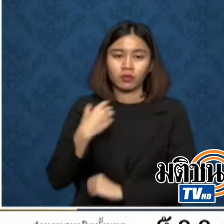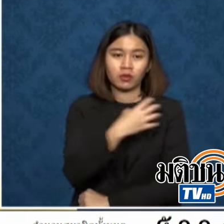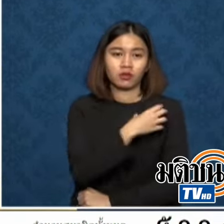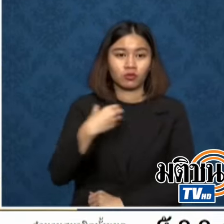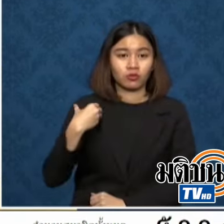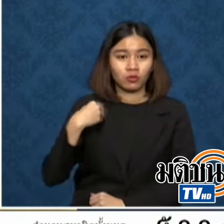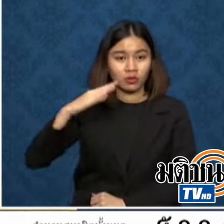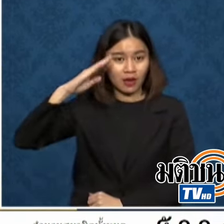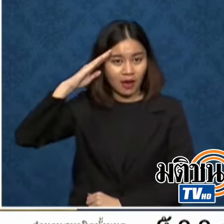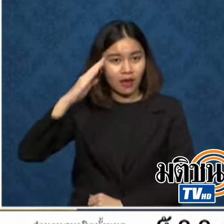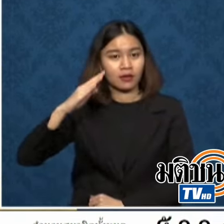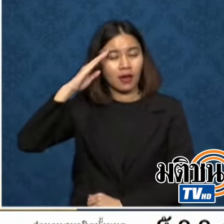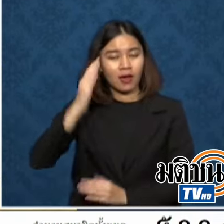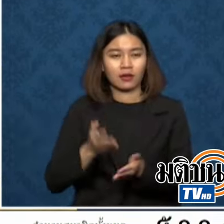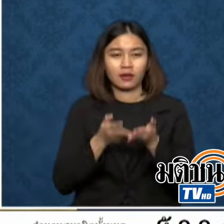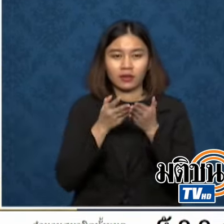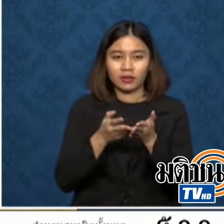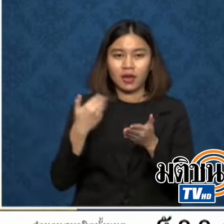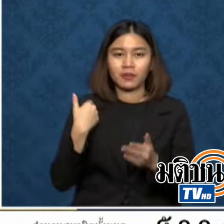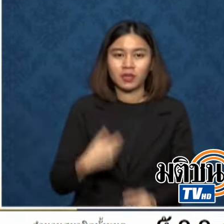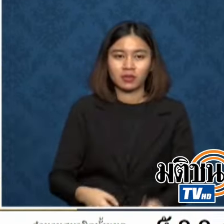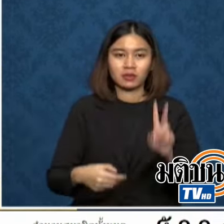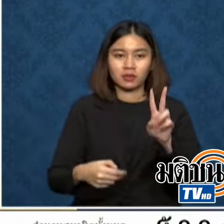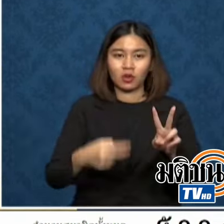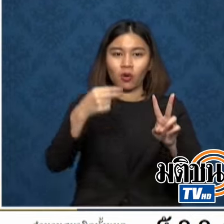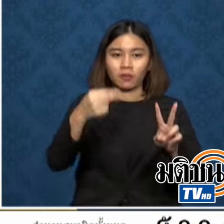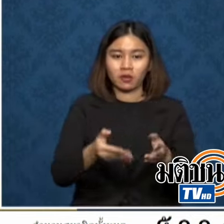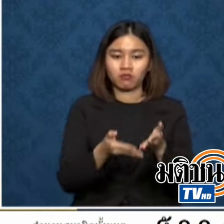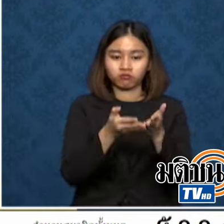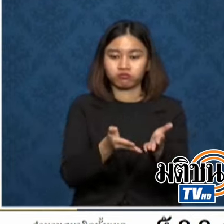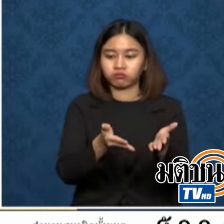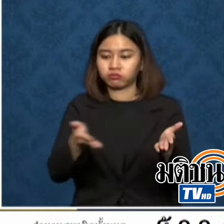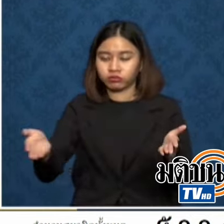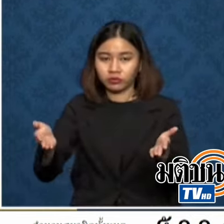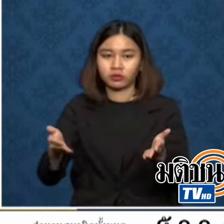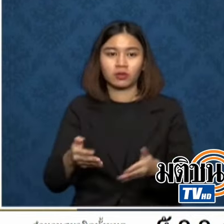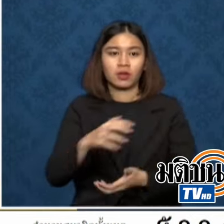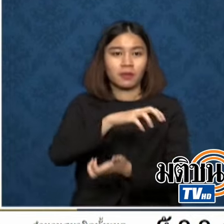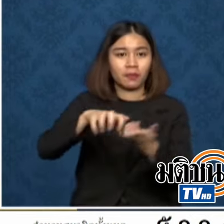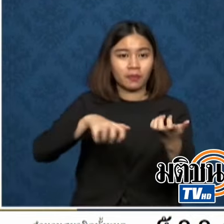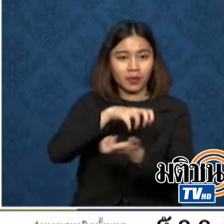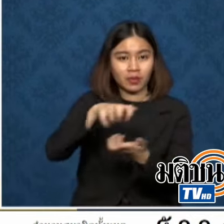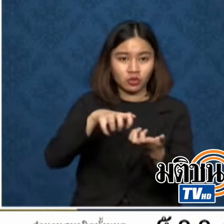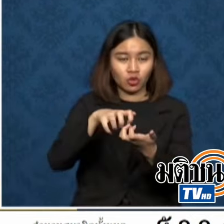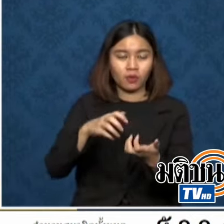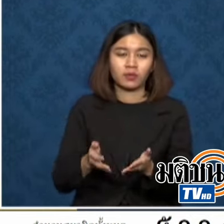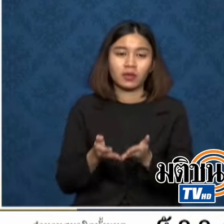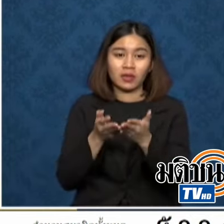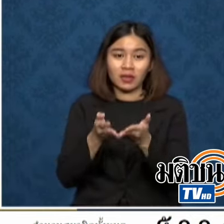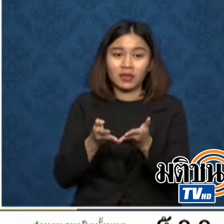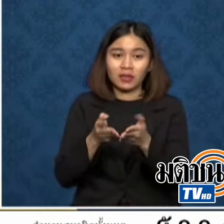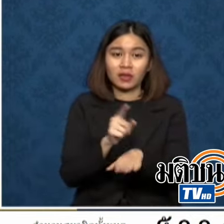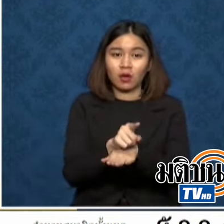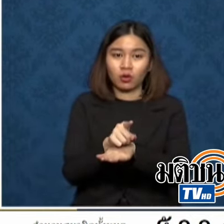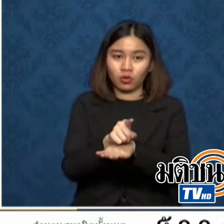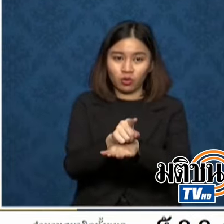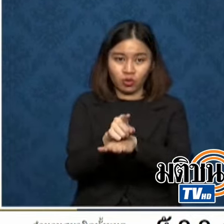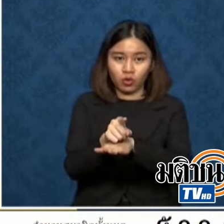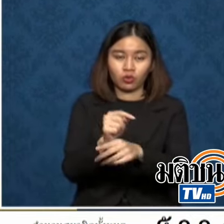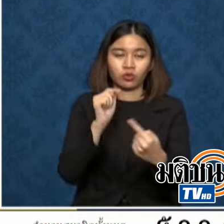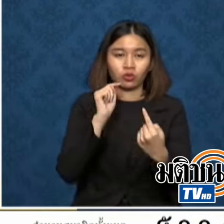กันที่ทหารเรือไทยก็พูดกันว่ามีเป็น 20,000ลำที่ใช้เรือประมงผสมกับเรือรบในการทำ